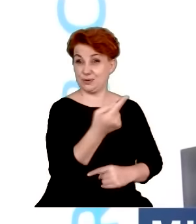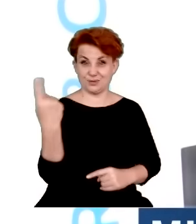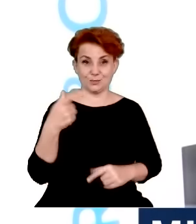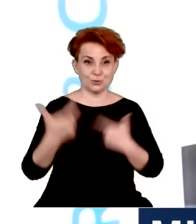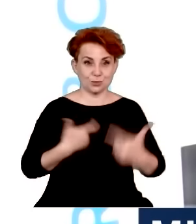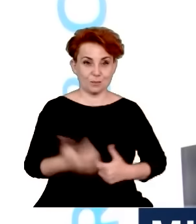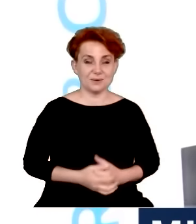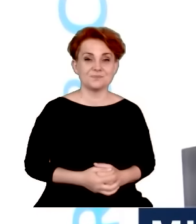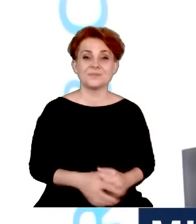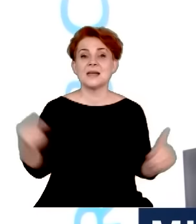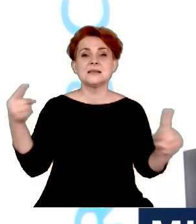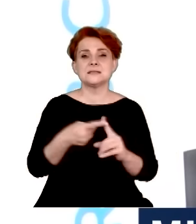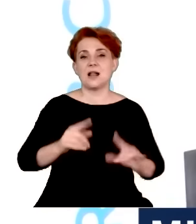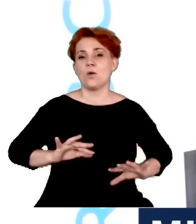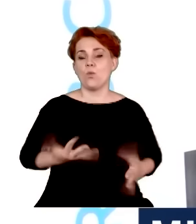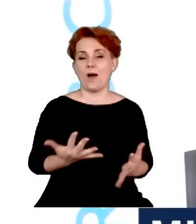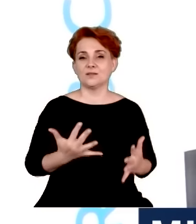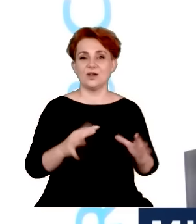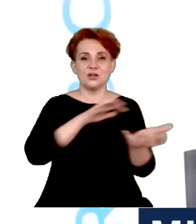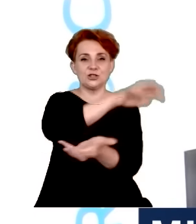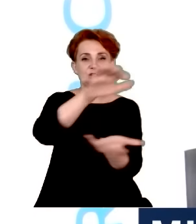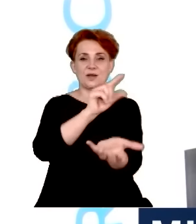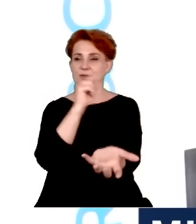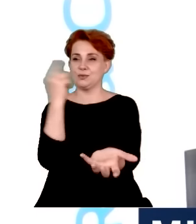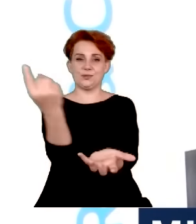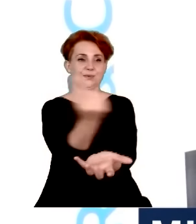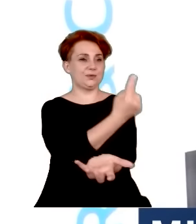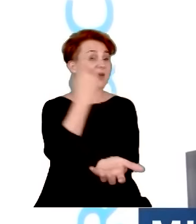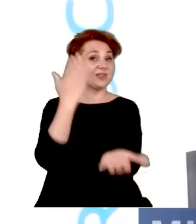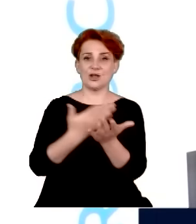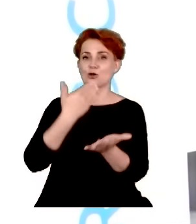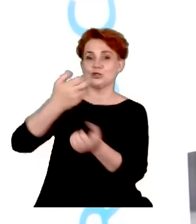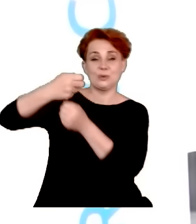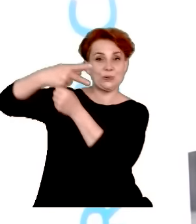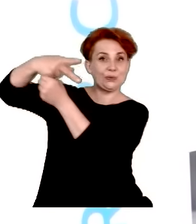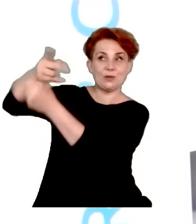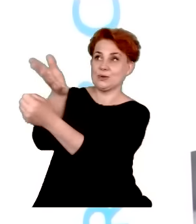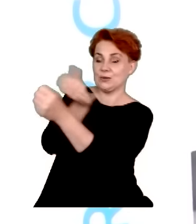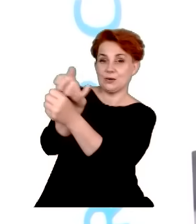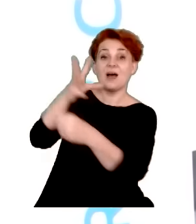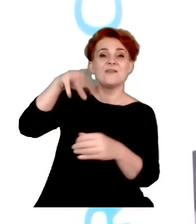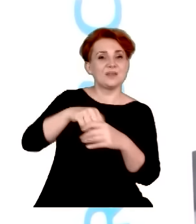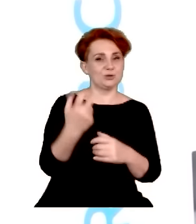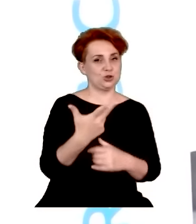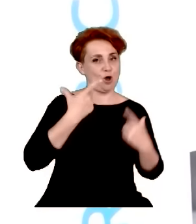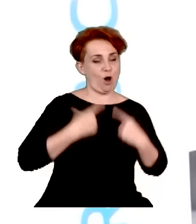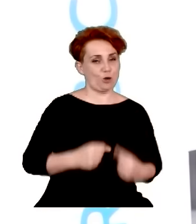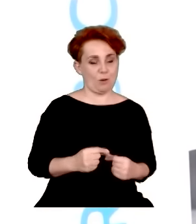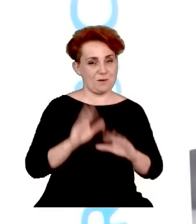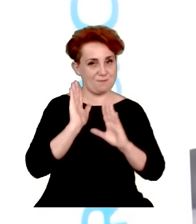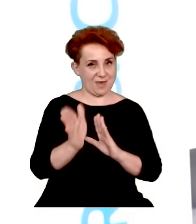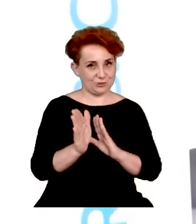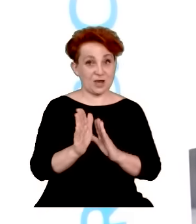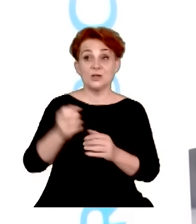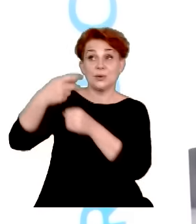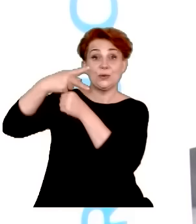Misja jest prosta. Polecieć dookoła świata tylko za pomocą energii słonecznej z 3 członkami załogi na pokładzie. Słońce powinno dać nam